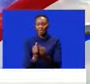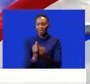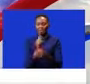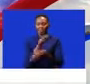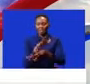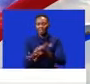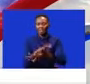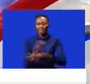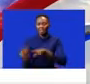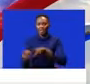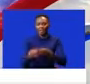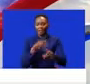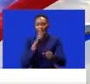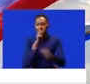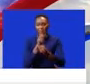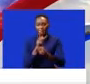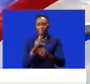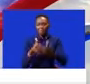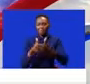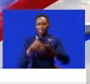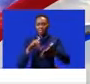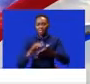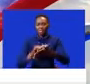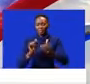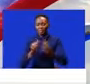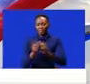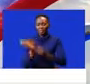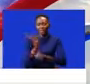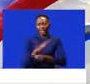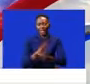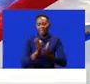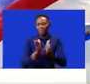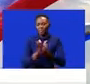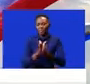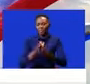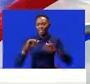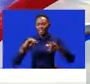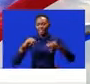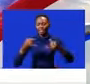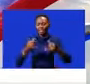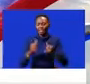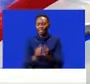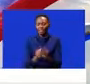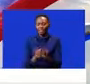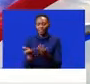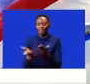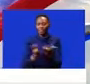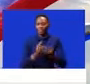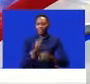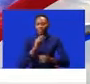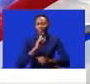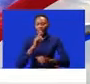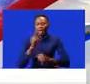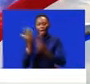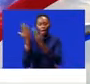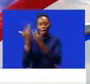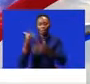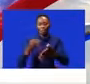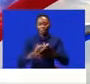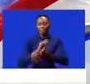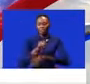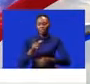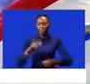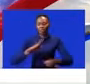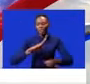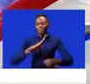chieng' mana kaka na osesingo ni abiro duogo kae kakelo ni weche gi e yono mache. Kamora mora ma intie ageno ni riyo makare